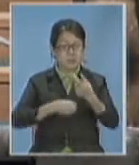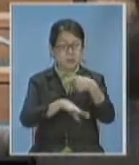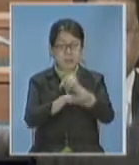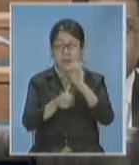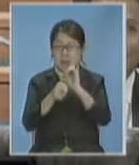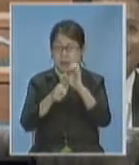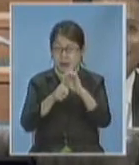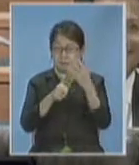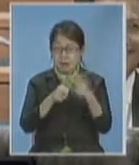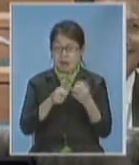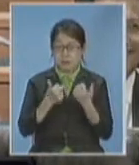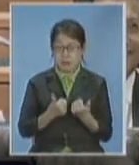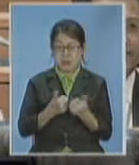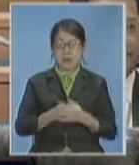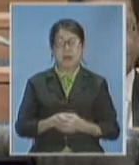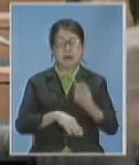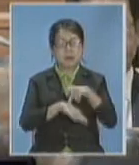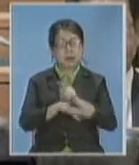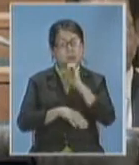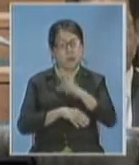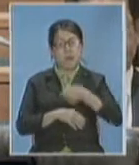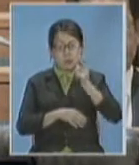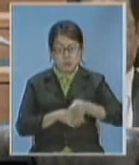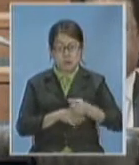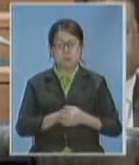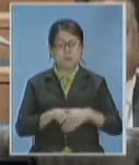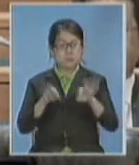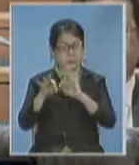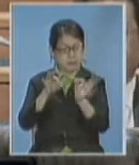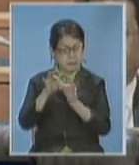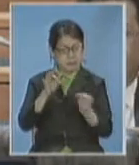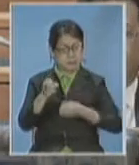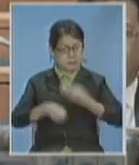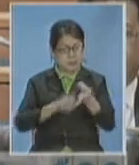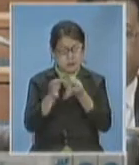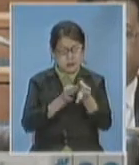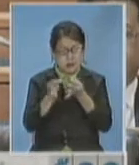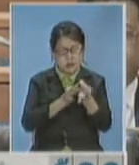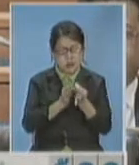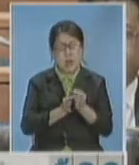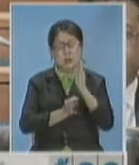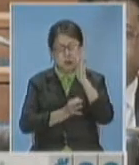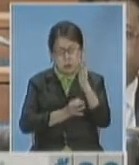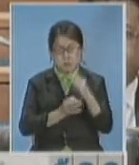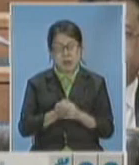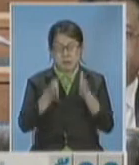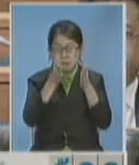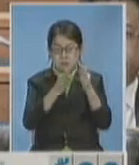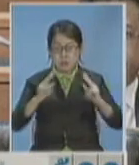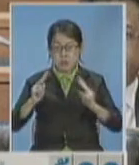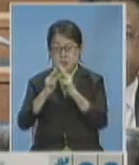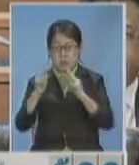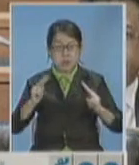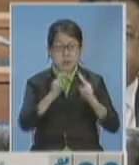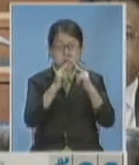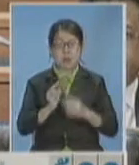ำเมื่อสักครู่ว่าควรที่จะไปลงรายละเอียดในแต่ละมาตราในแต่ละกระทรวงเช่นถ้